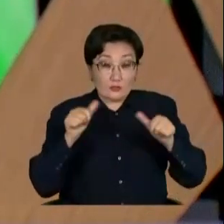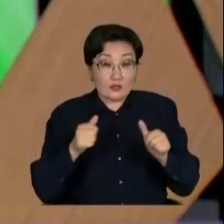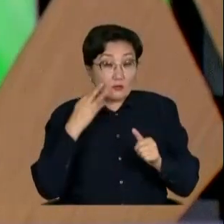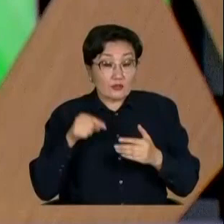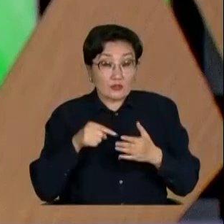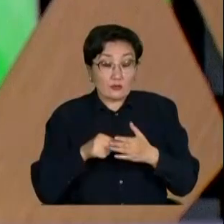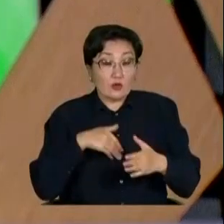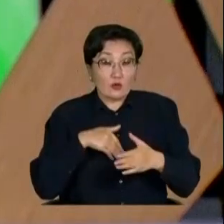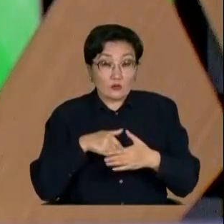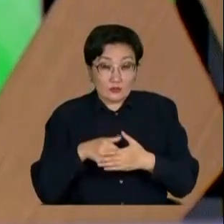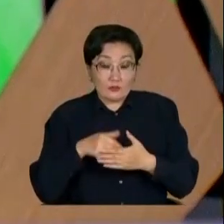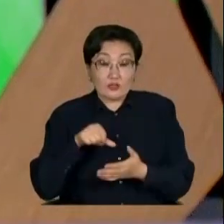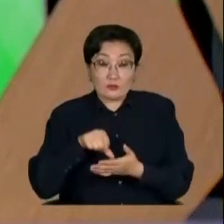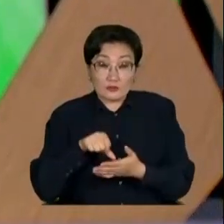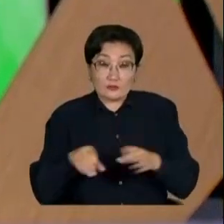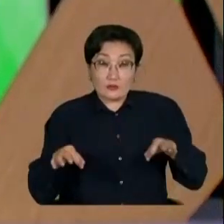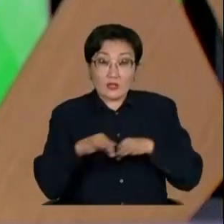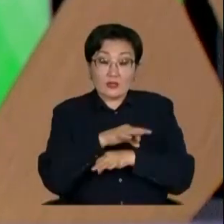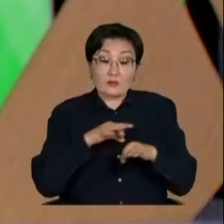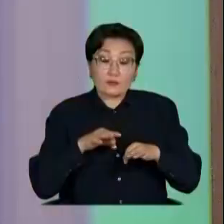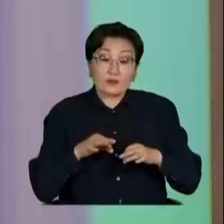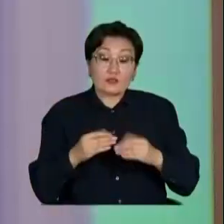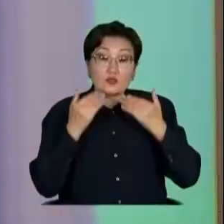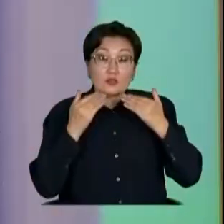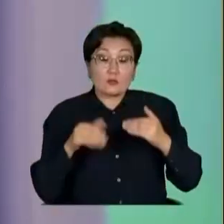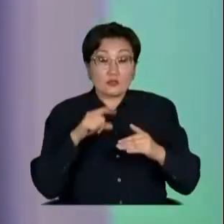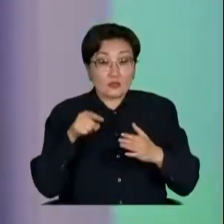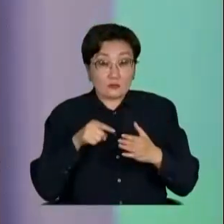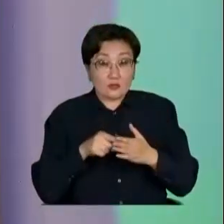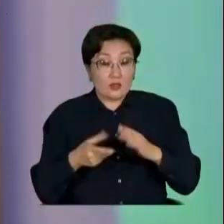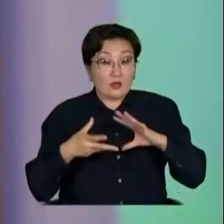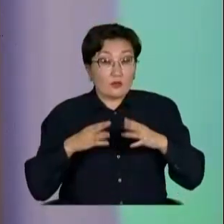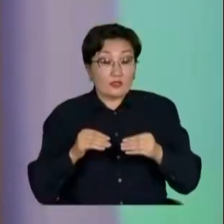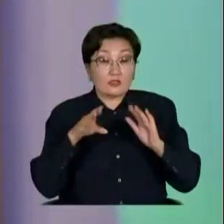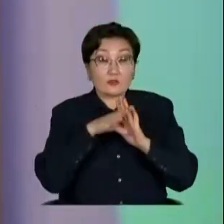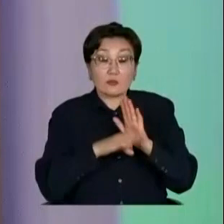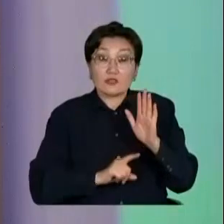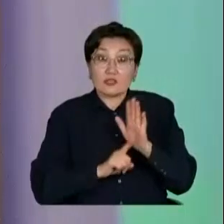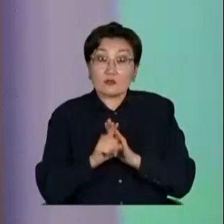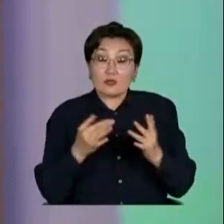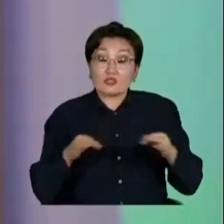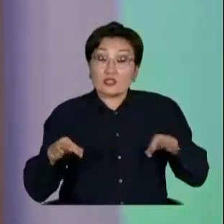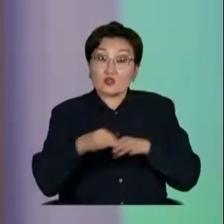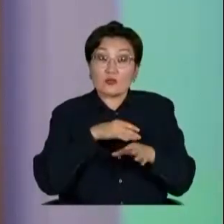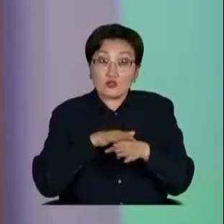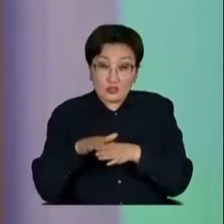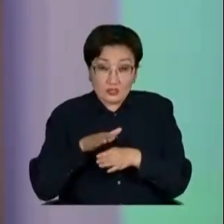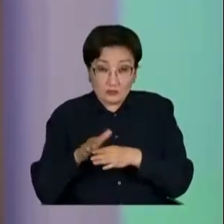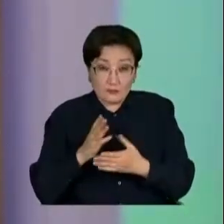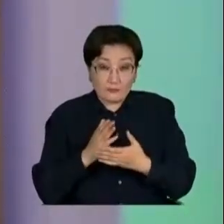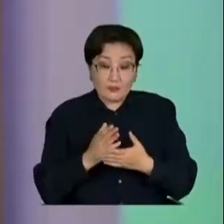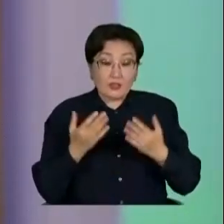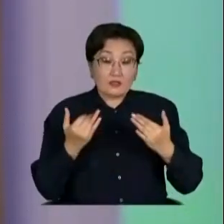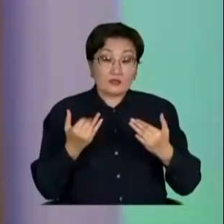қаласы өте белсенді қатысып келеді бұл жобаға. Енді соңғы сұрақ, қысқа жауап берсеңіз, жалпы осы бағдарлама басталғалы қанша жоба жүзеге асты?